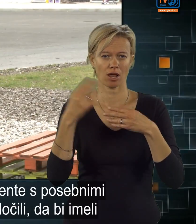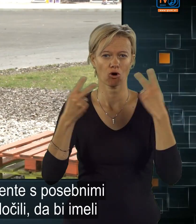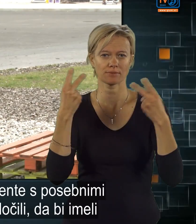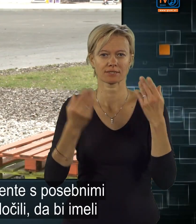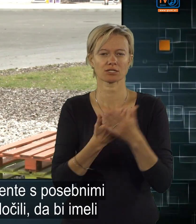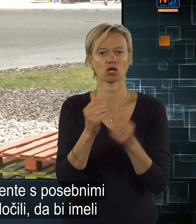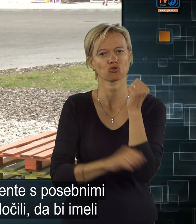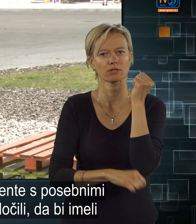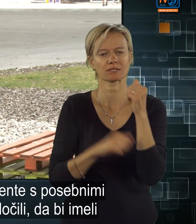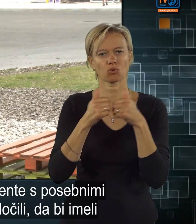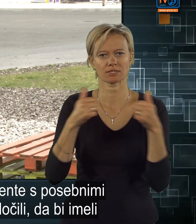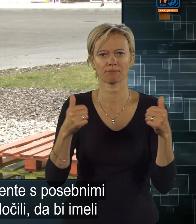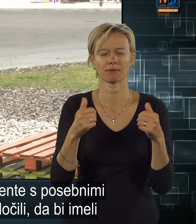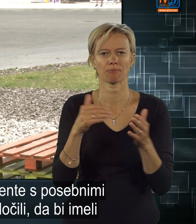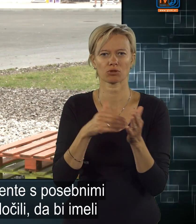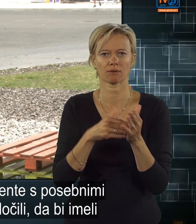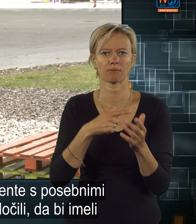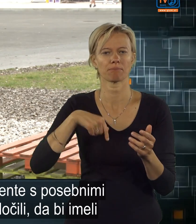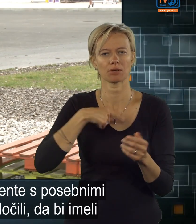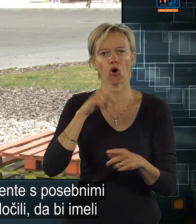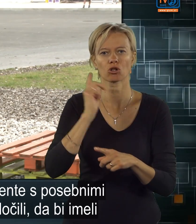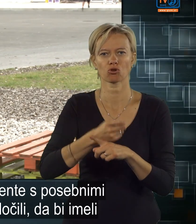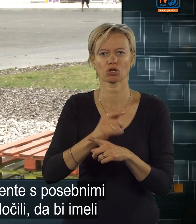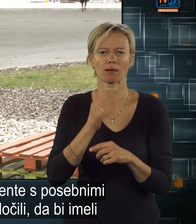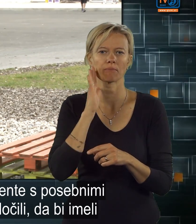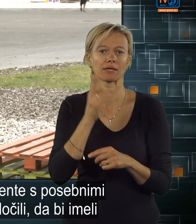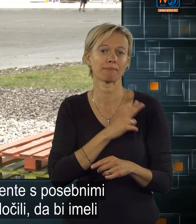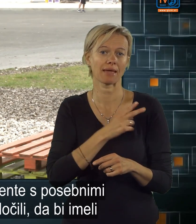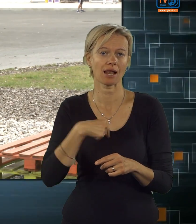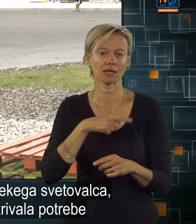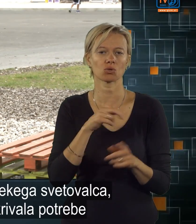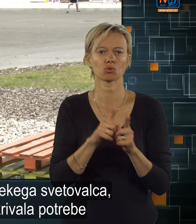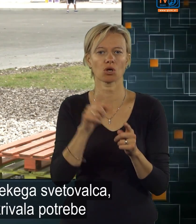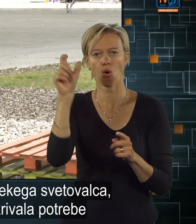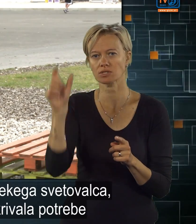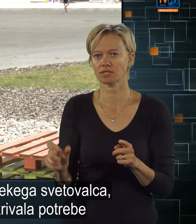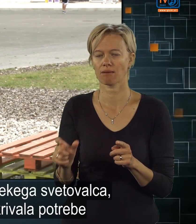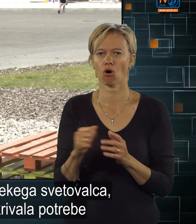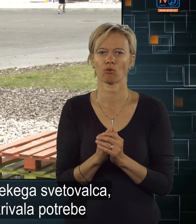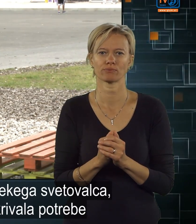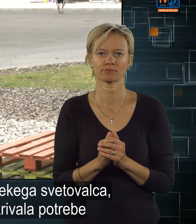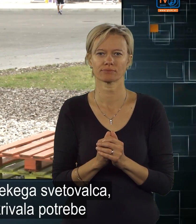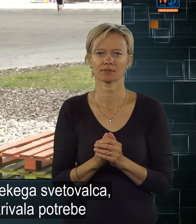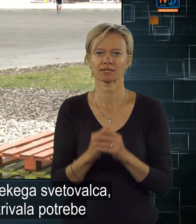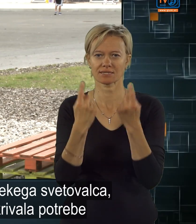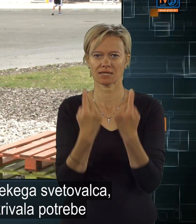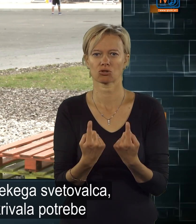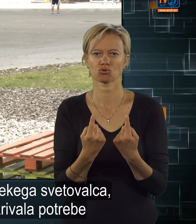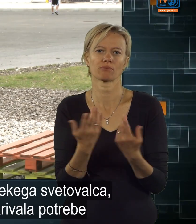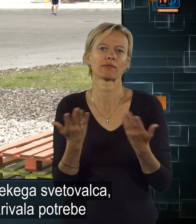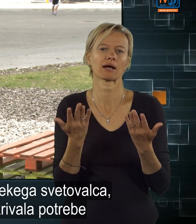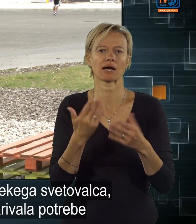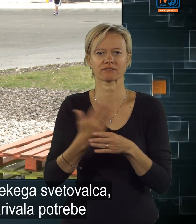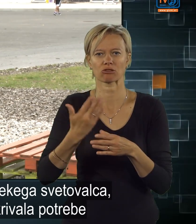Poleg Komisije za študente s posebnimi potrebami smo se odločili, da bi imeli tudi osebo